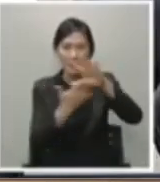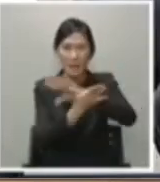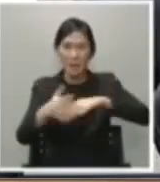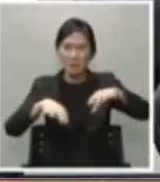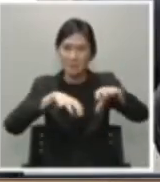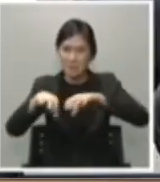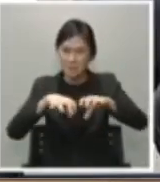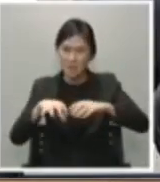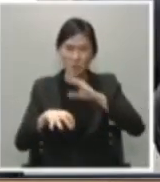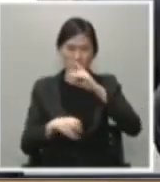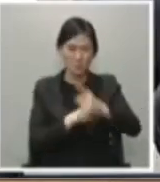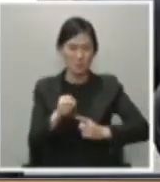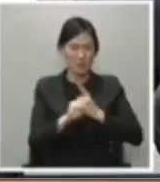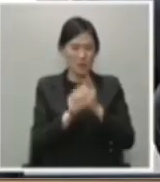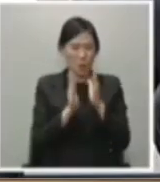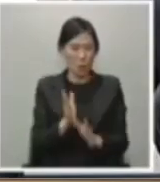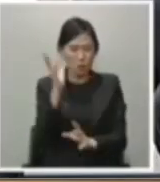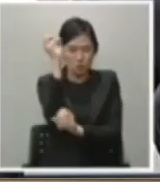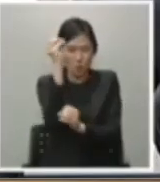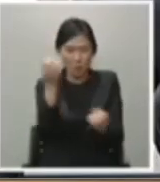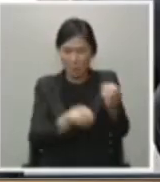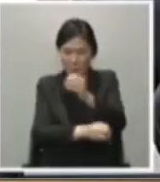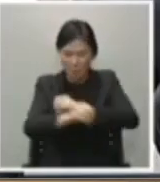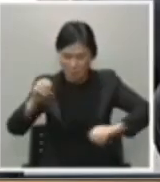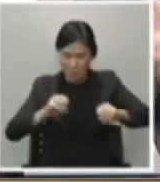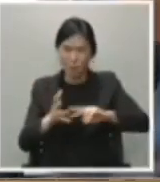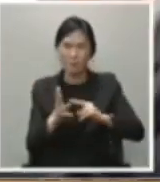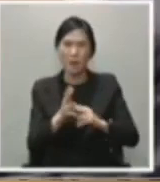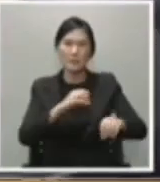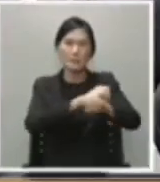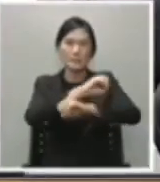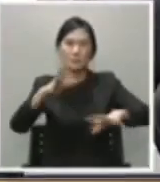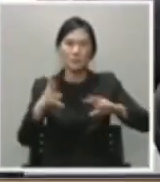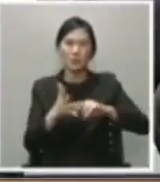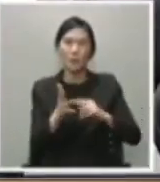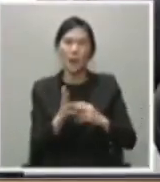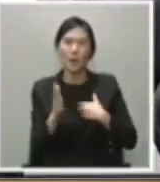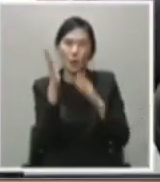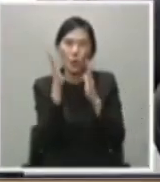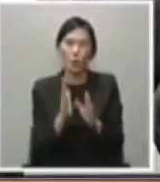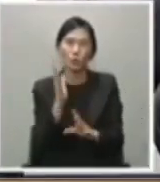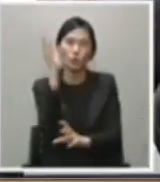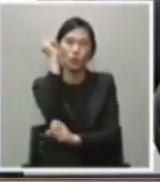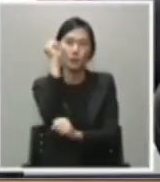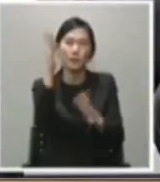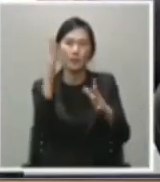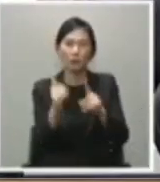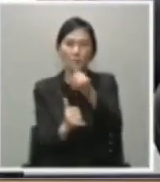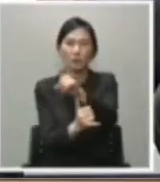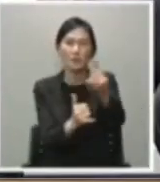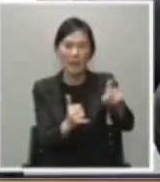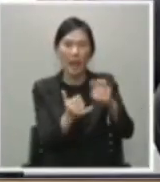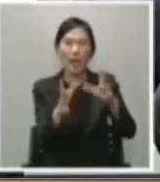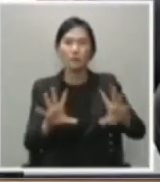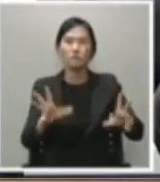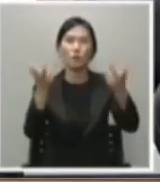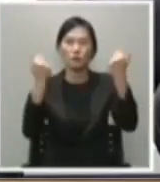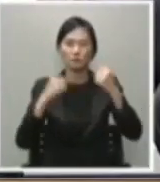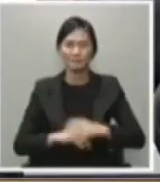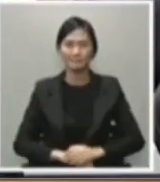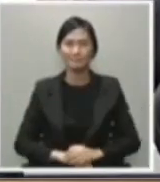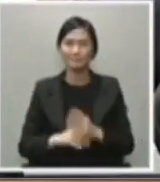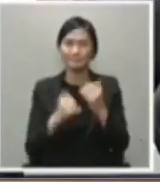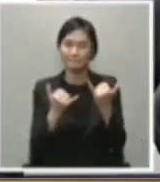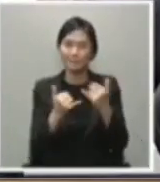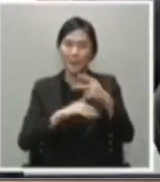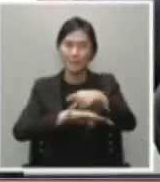นเนี่ยคนจนจะไม่มีจริงๆครับท่านประธานเพราะคนจนจะตายหมดครับท่านประธานที่เคารพครับท่านนาย